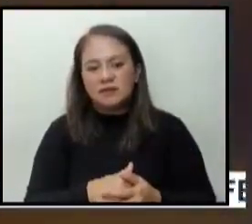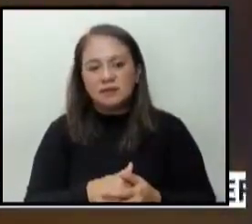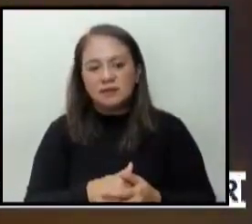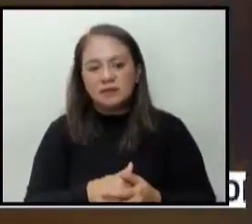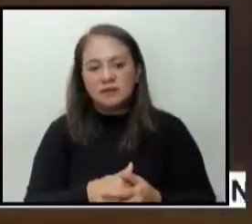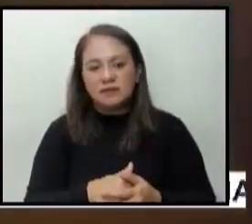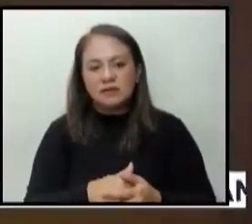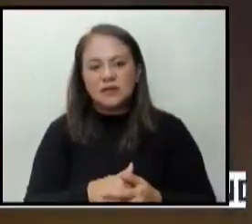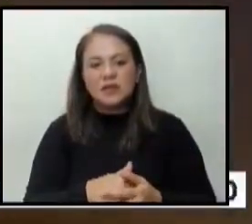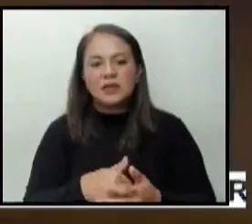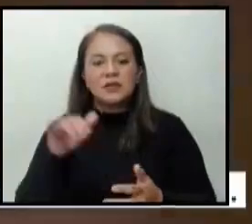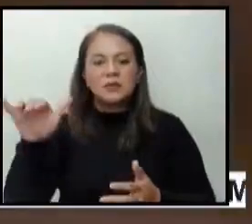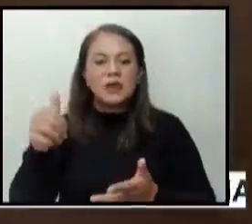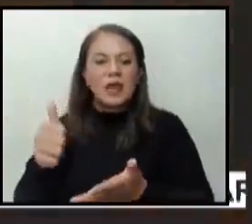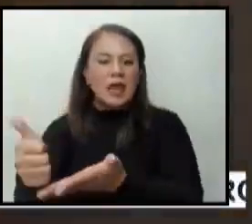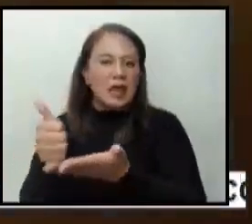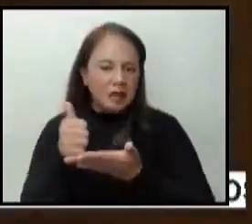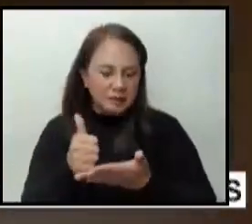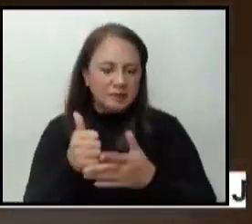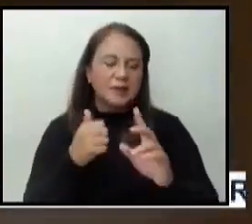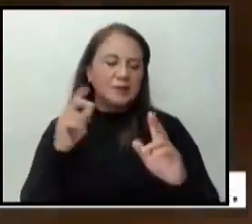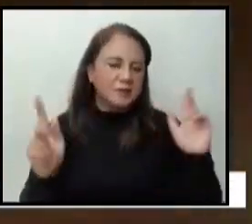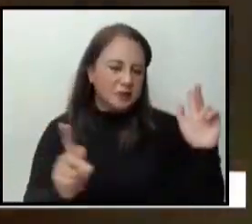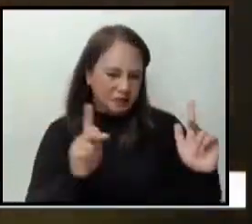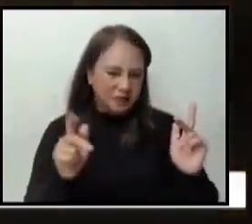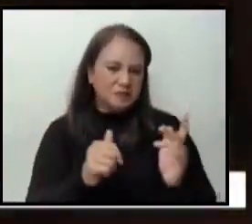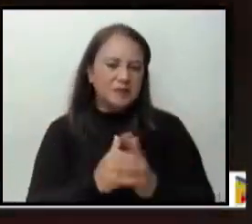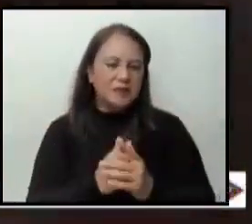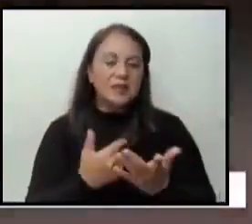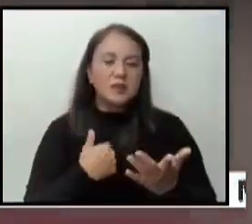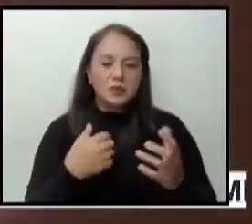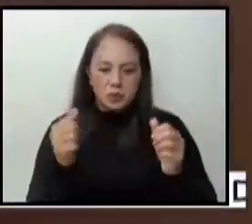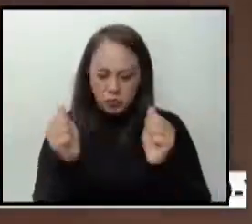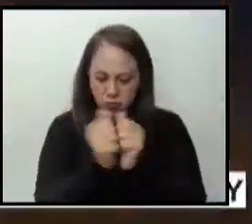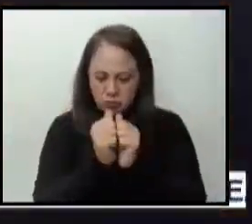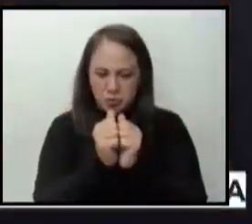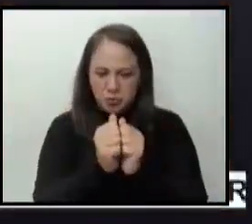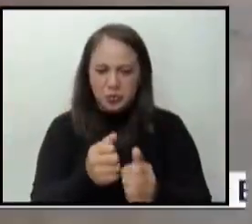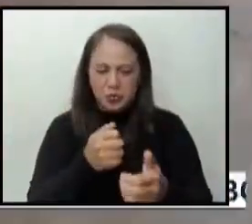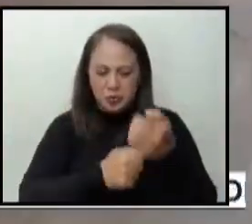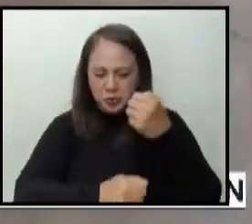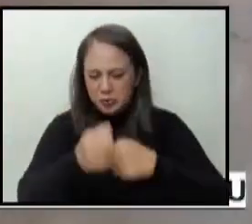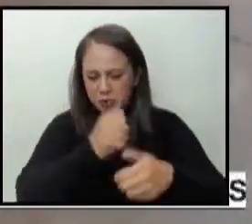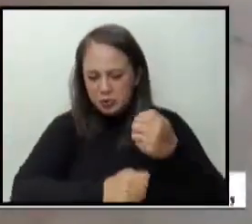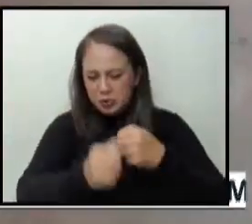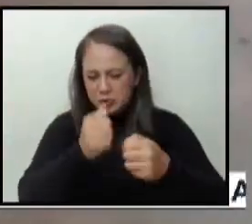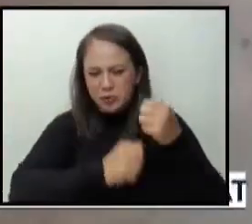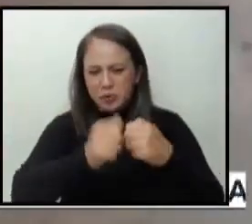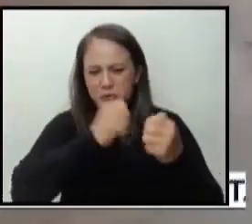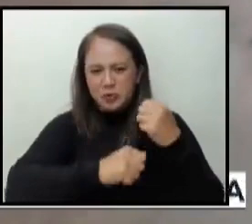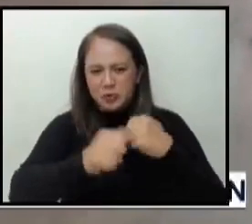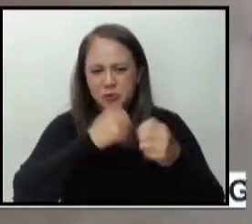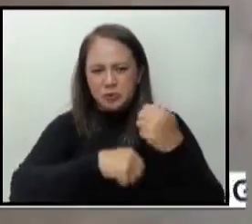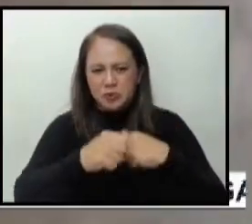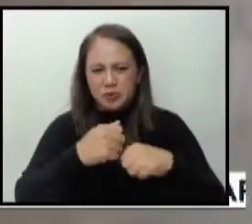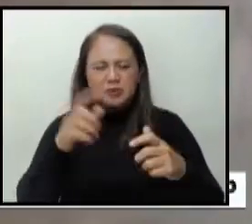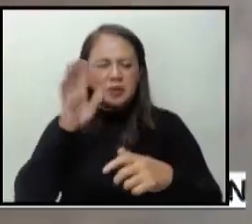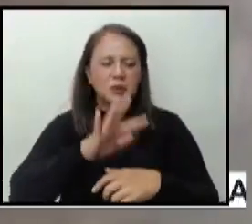Tumawag ng rescue team ang mga residente. Buong pwersang hinila ang lubid na kinakapitan ng biktima. Tinatayang aabot